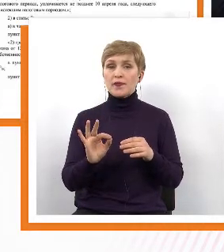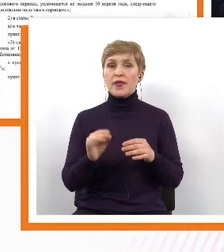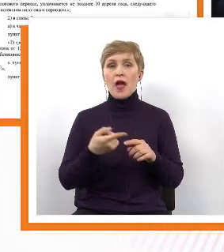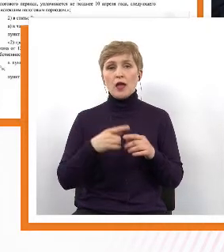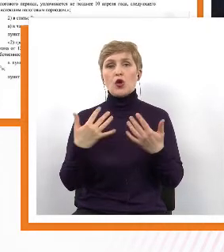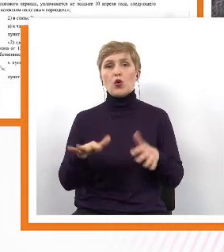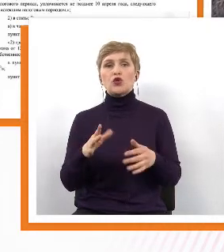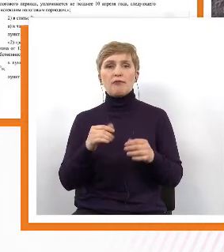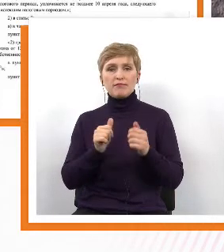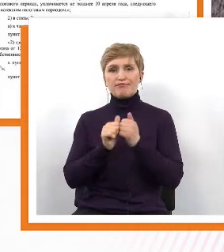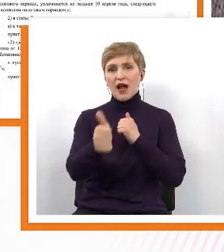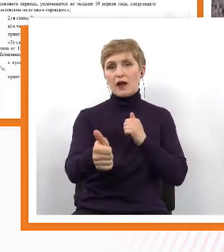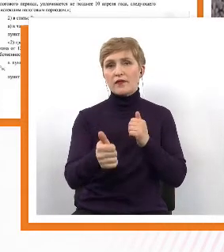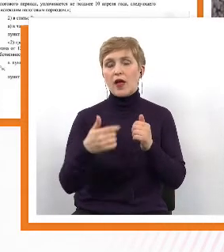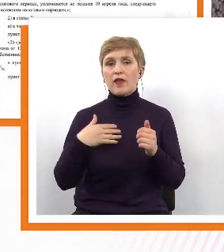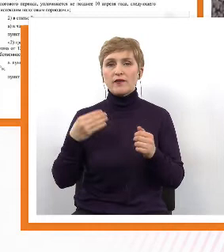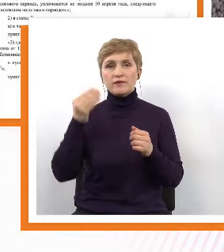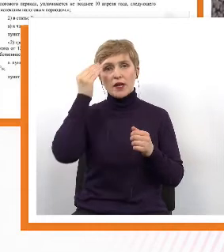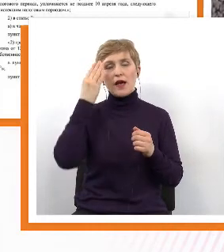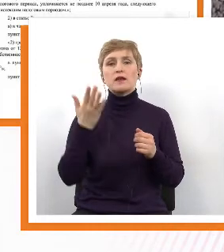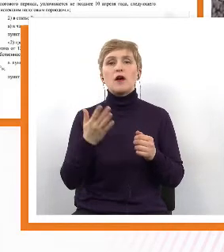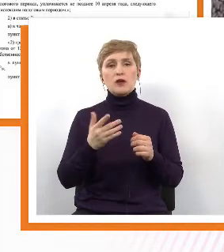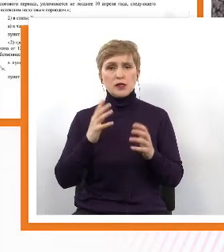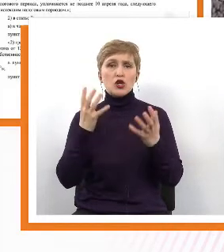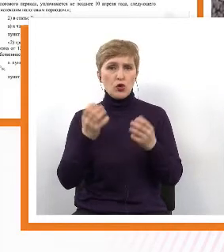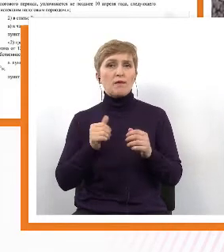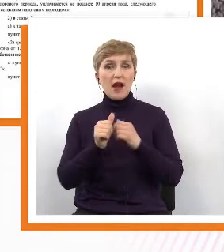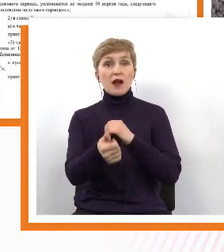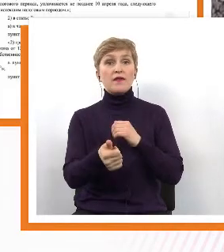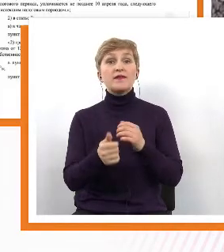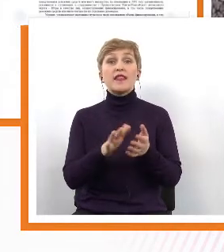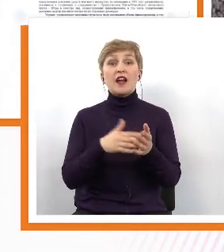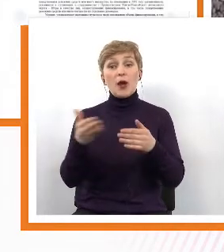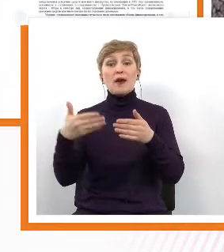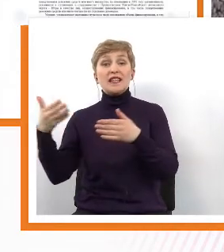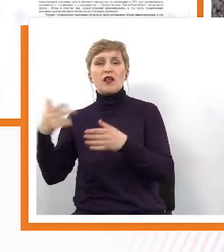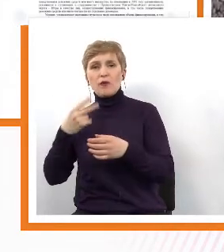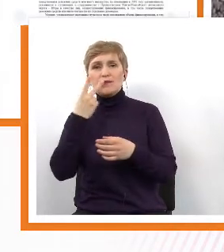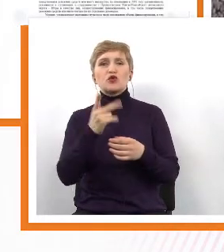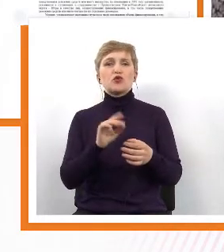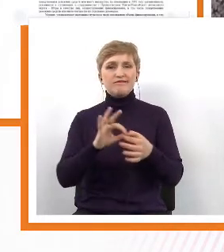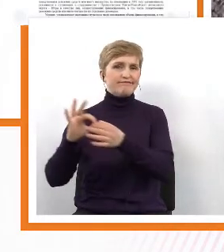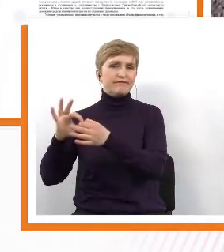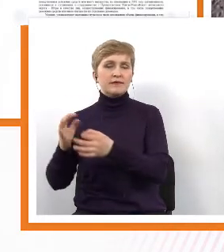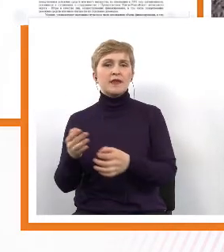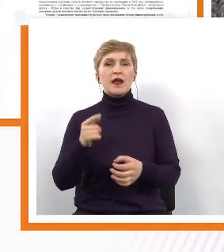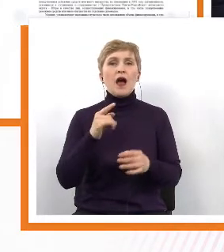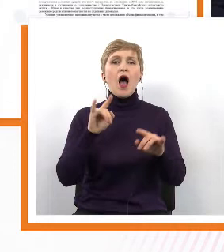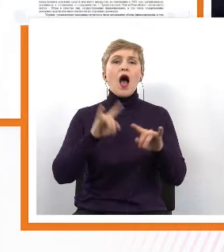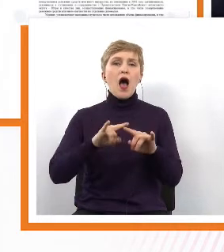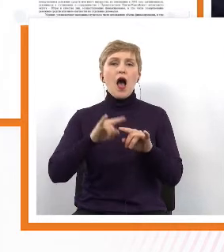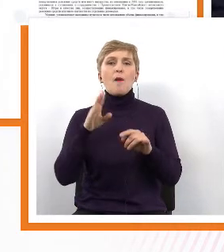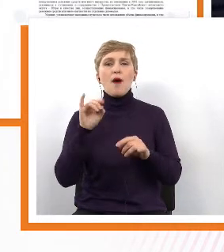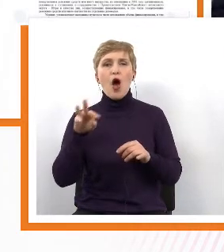уже был прорыв, на наш взгляд, достаточно серьезный. Сейчас я дальше пролистаю, и вы поймете, к чему я веду. Значит, ХМАО – это как раз